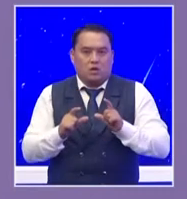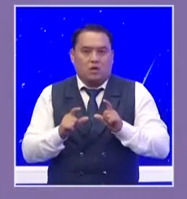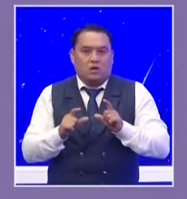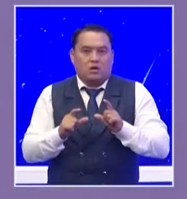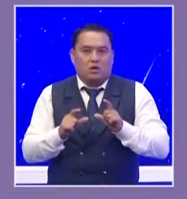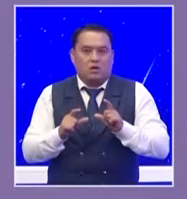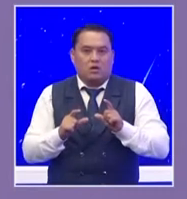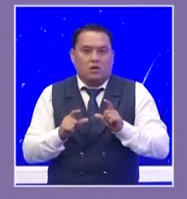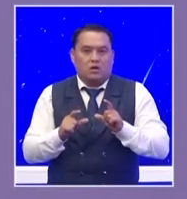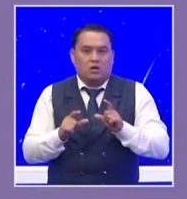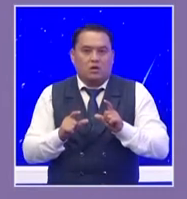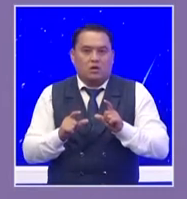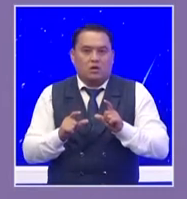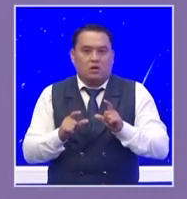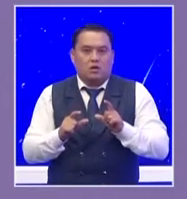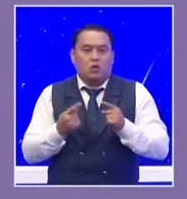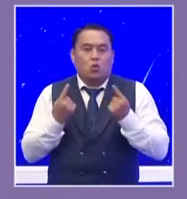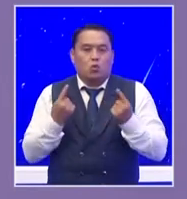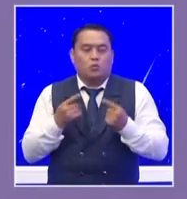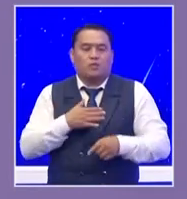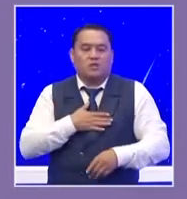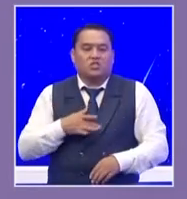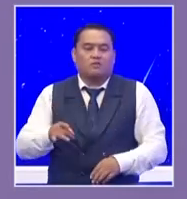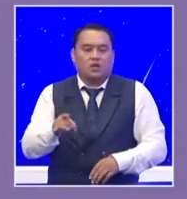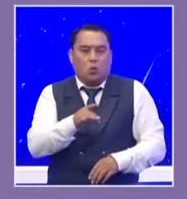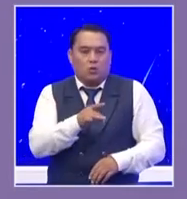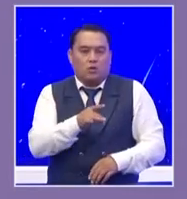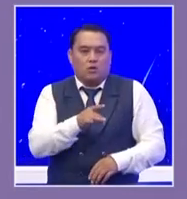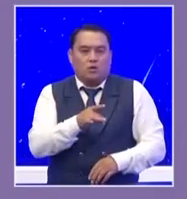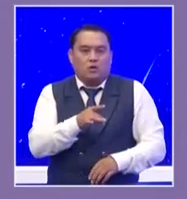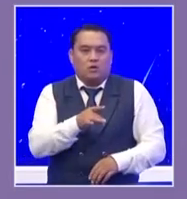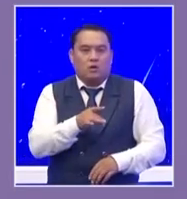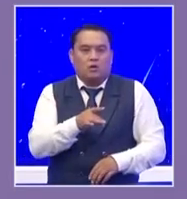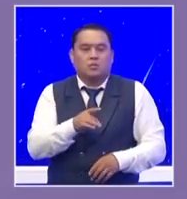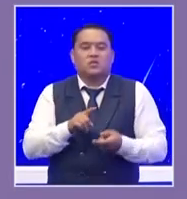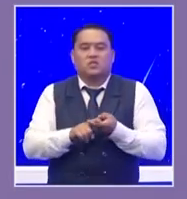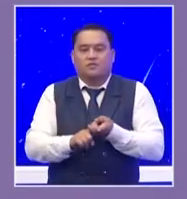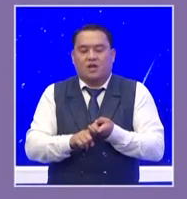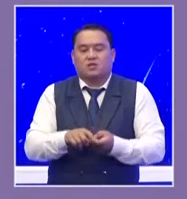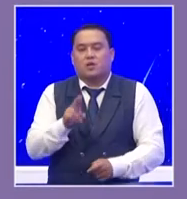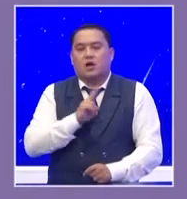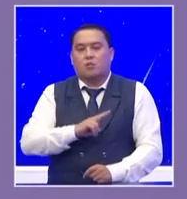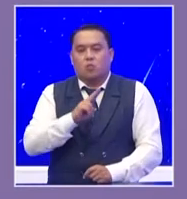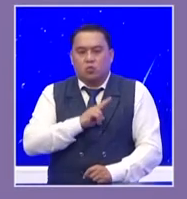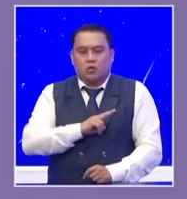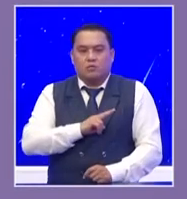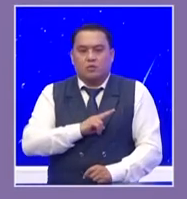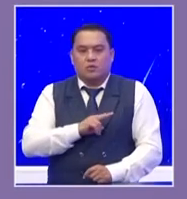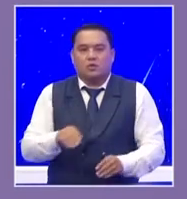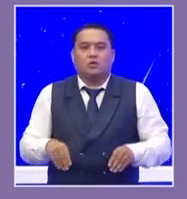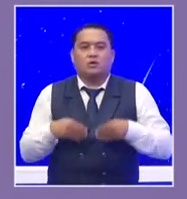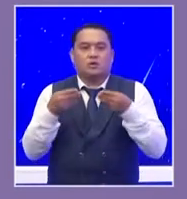университета ЖГУ, самого крупного в нашем регионе, с которым мы в тесном контакте работаем, они нам